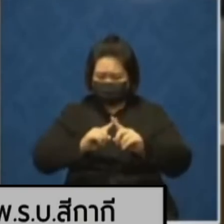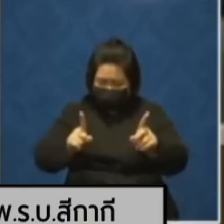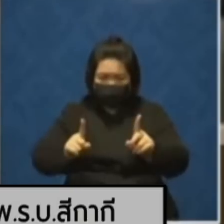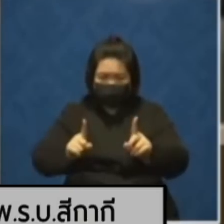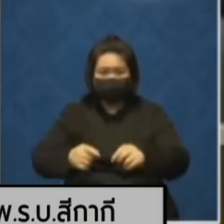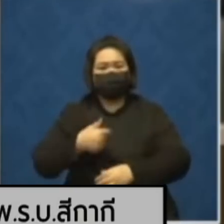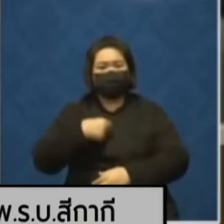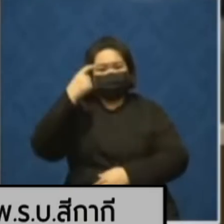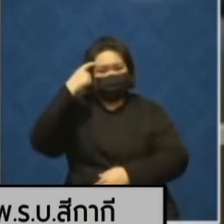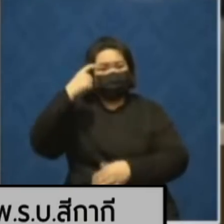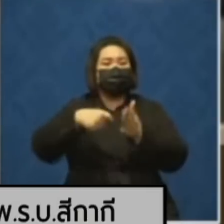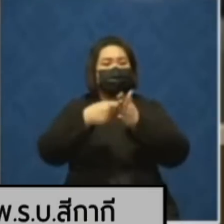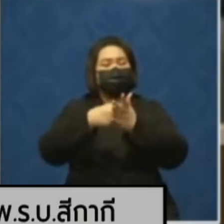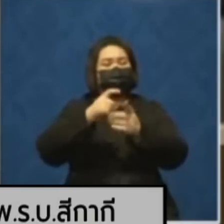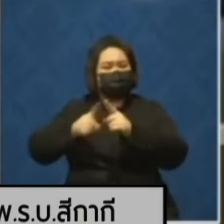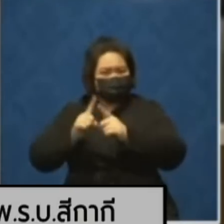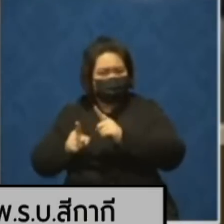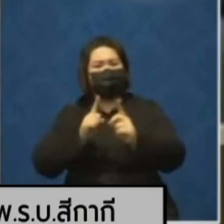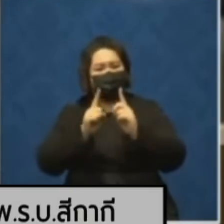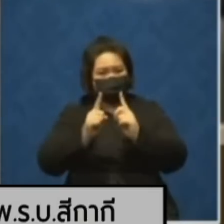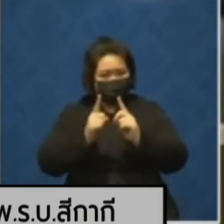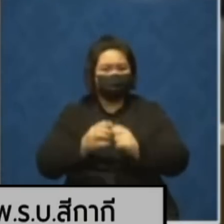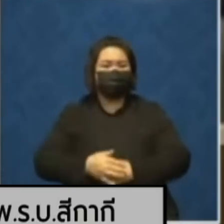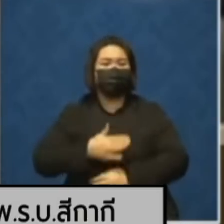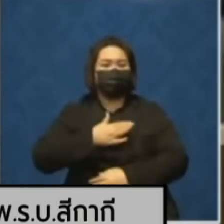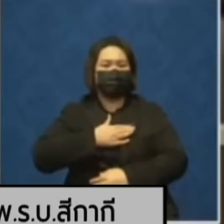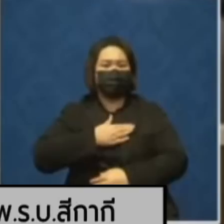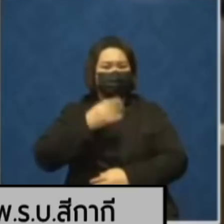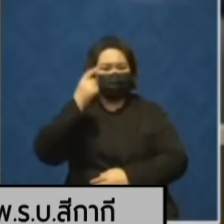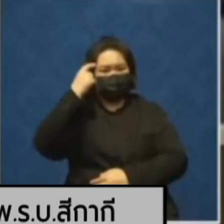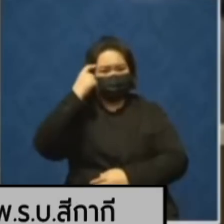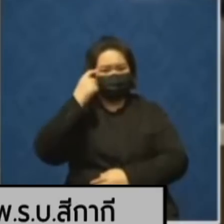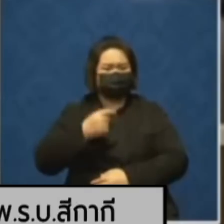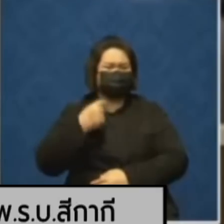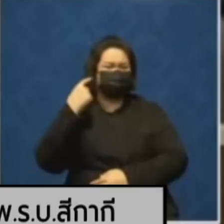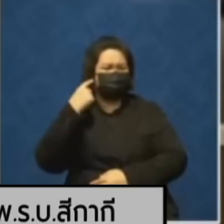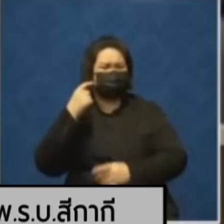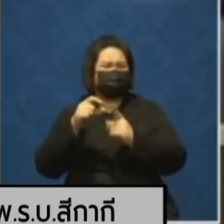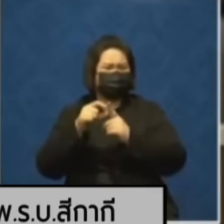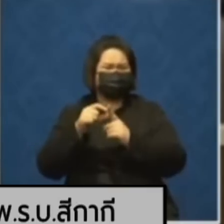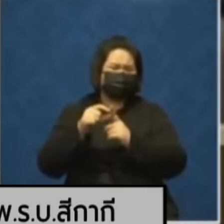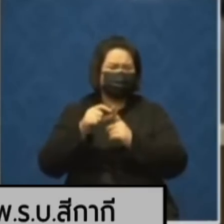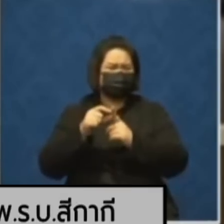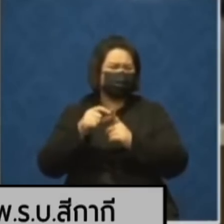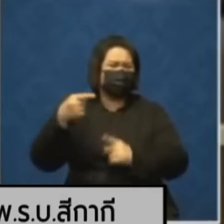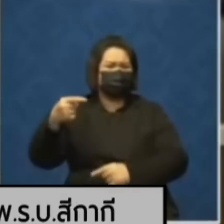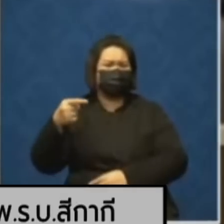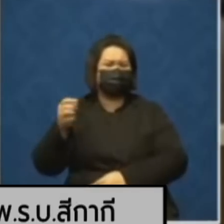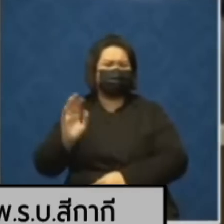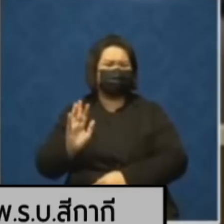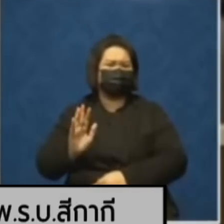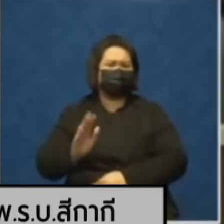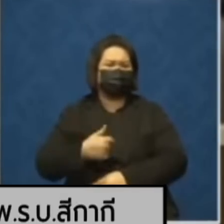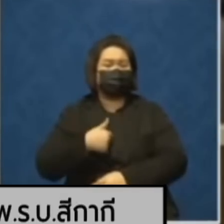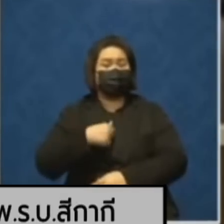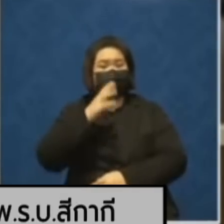เราก็ว่ากันด้วยเหตด้ผล ผมคิดว่าไม่อยากไดยินคำนี้ผมจะ